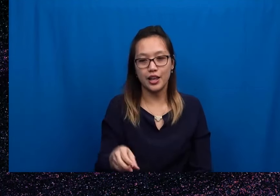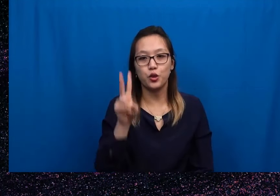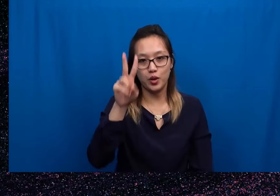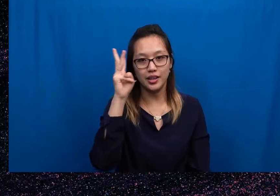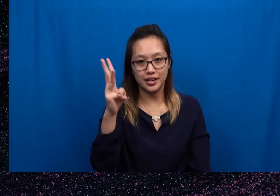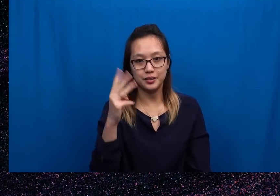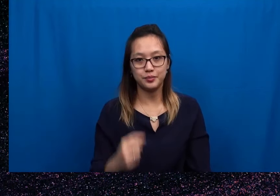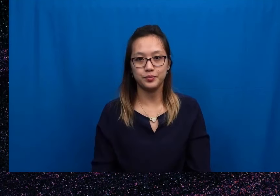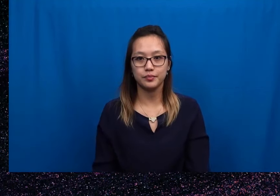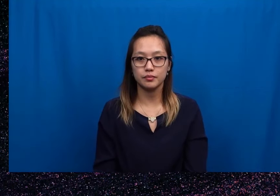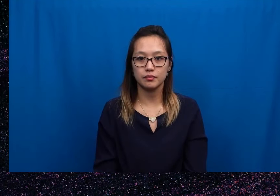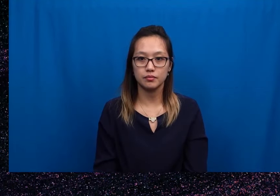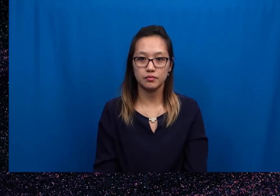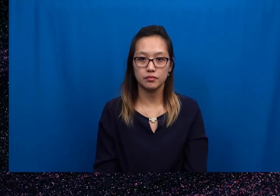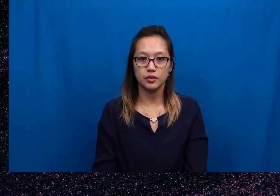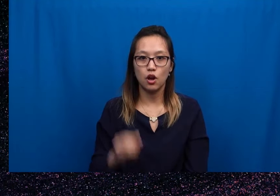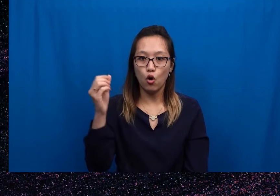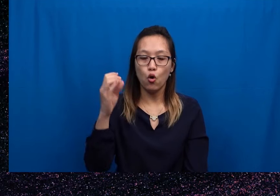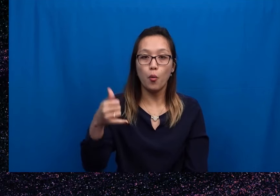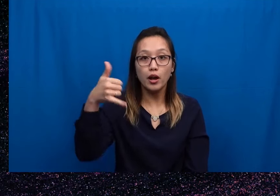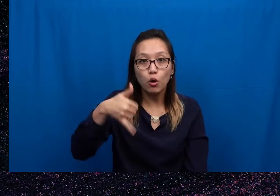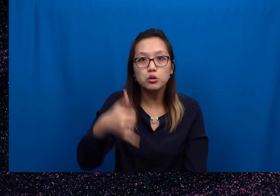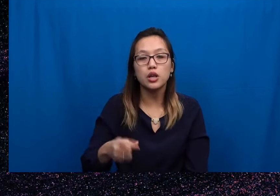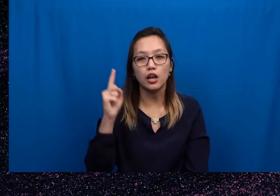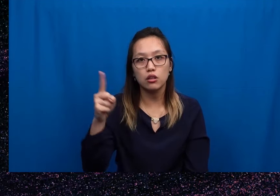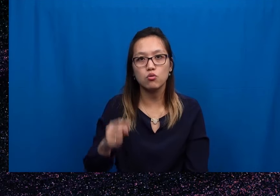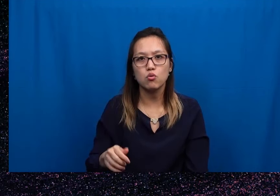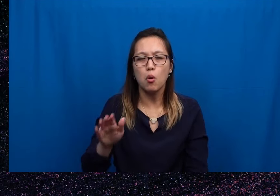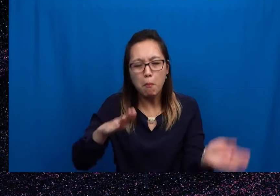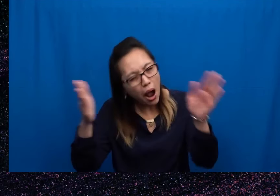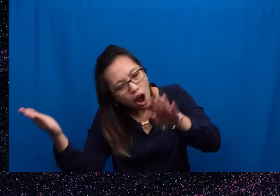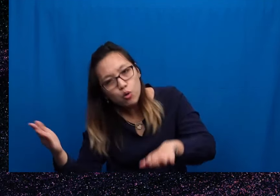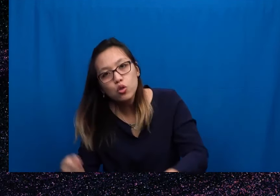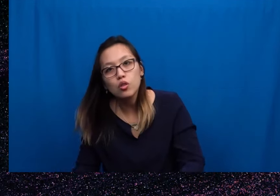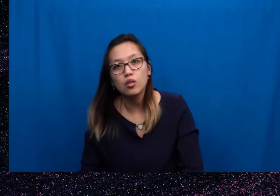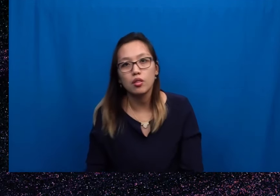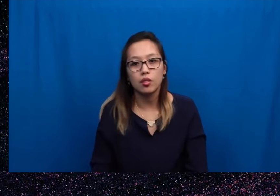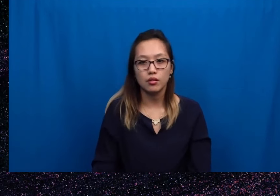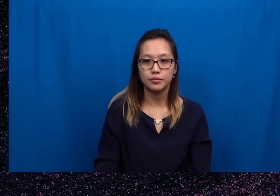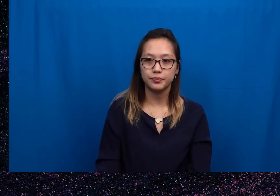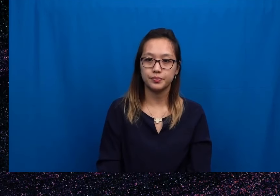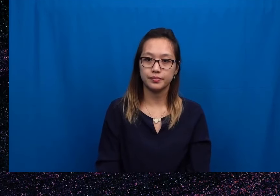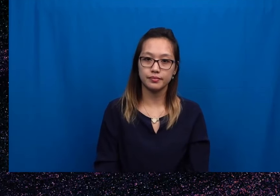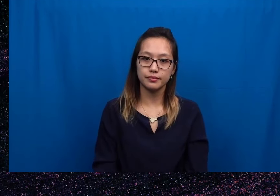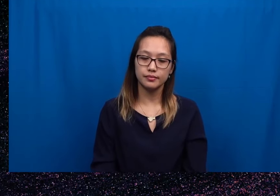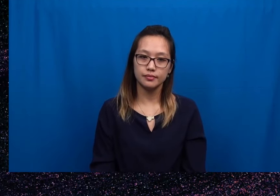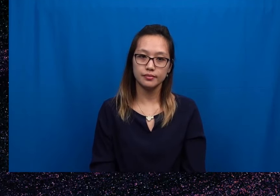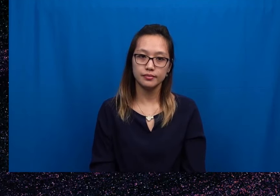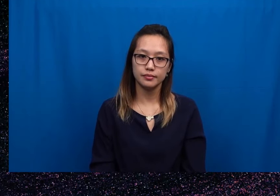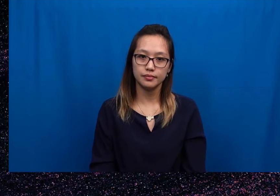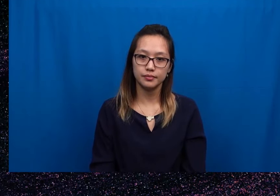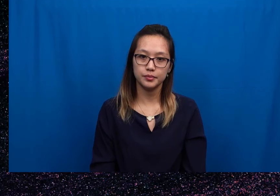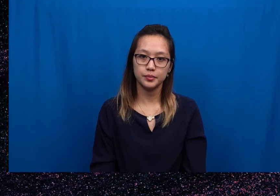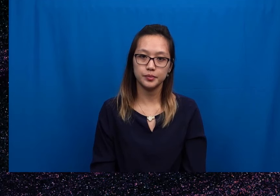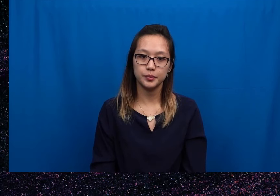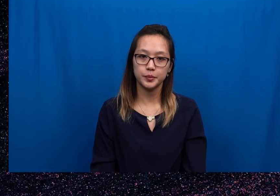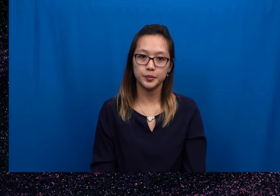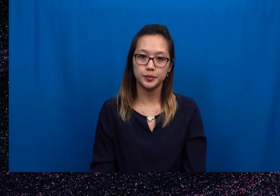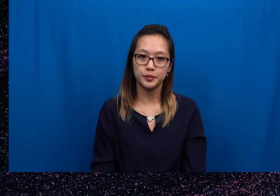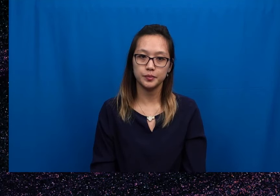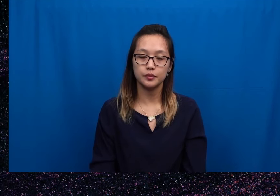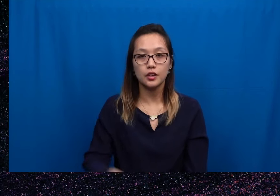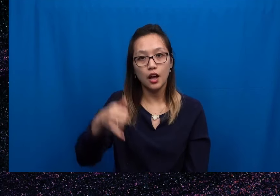dosa adalah maut. Upah dosa adalah maut. Itu berarti bahwa dosa dan maut itu